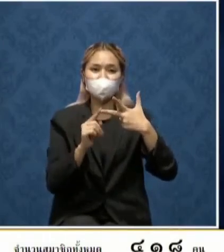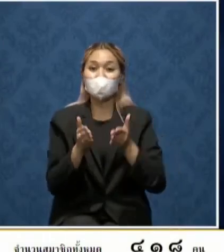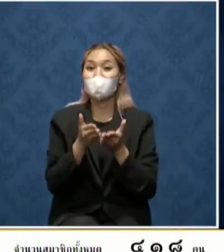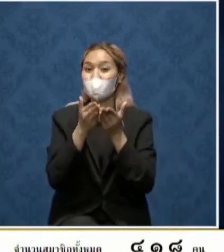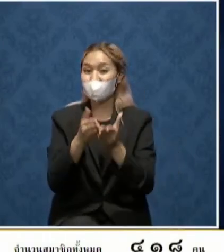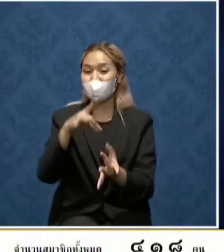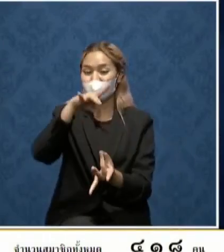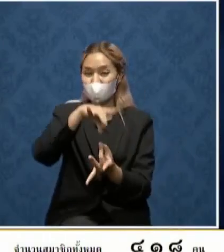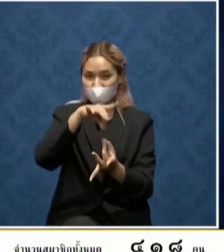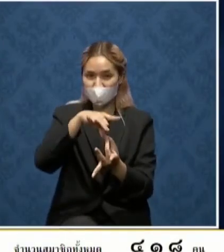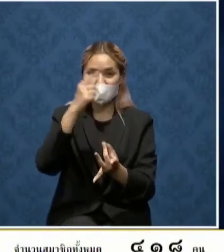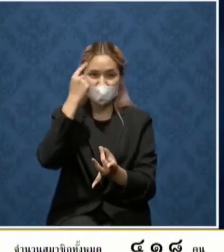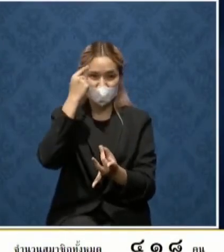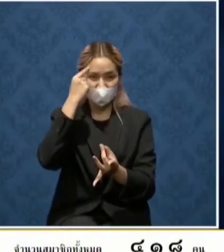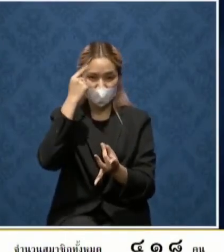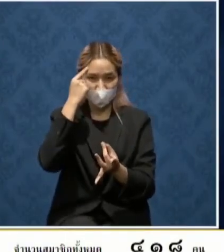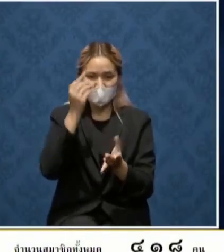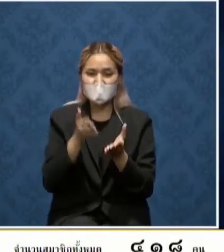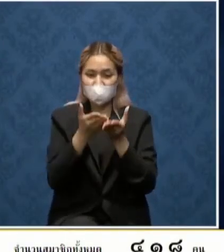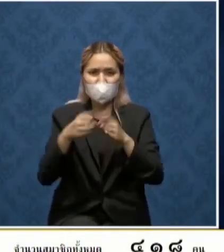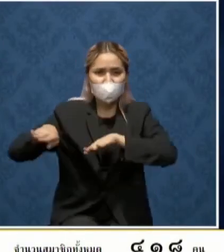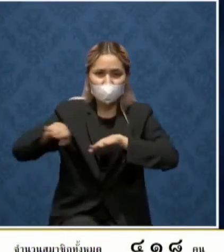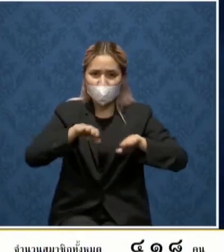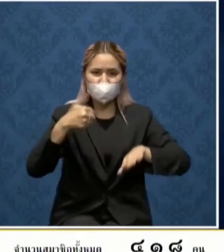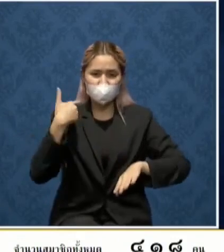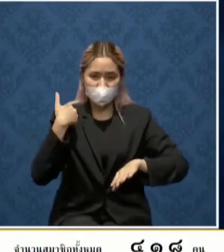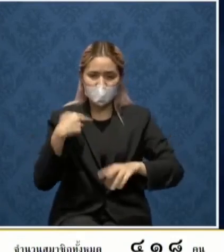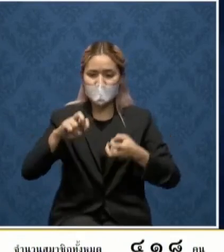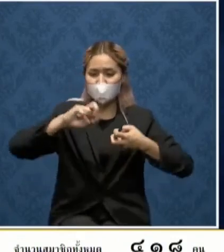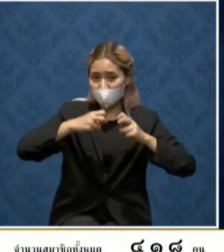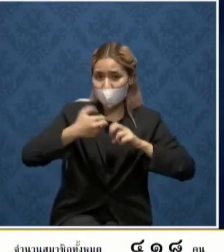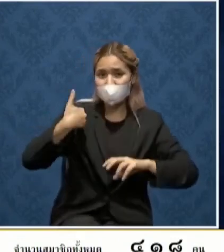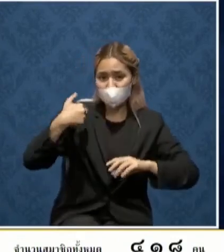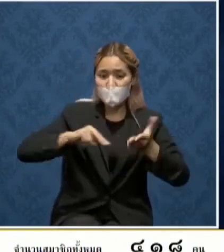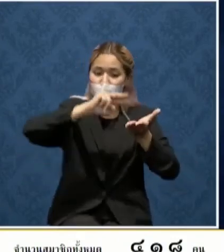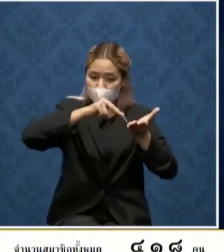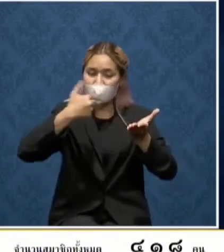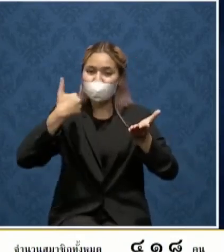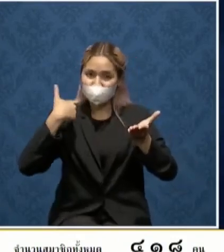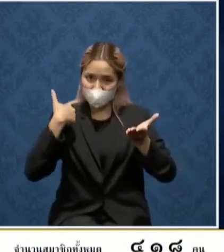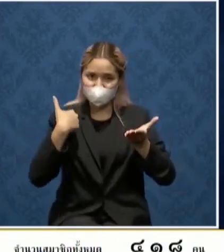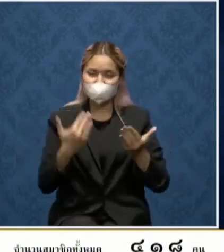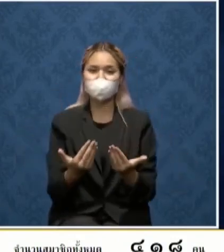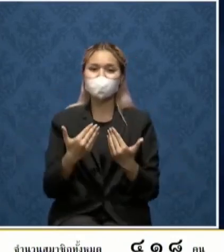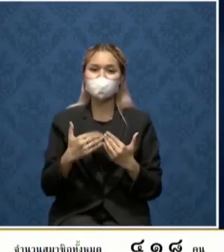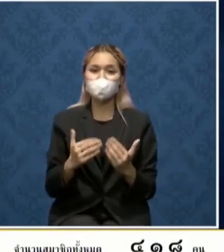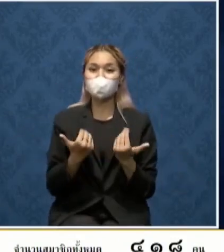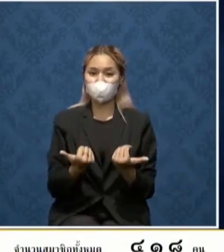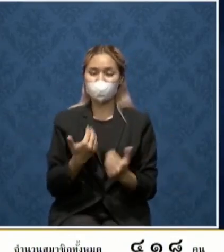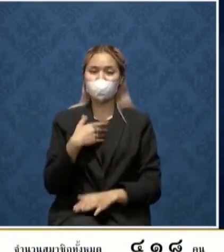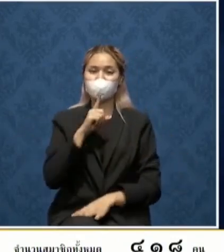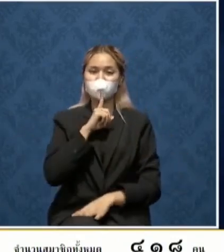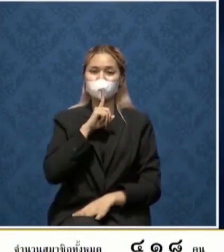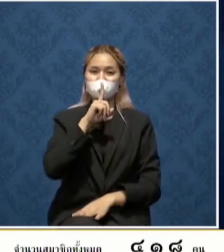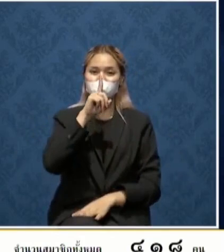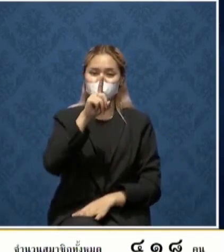ความสภาพพร้อมรบหอไม่ข้อกลาหานะครับที่ผมมีต่อผลเอกประยุติจัโอชาณใฐานรฐมนตว